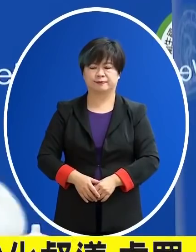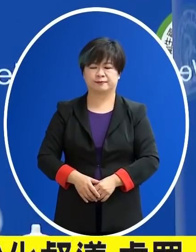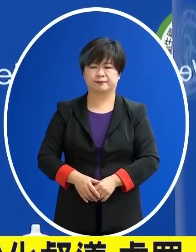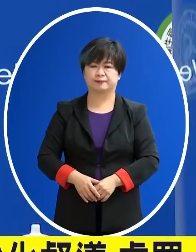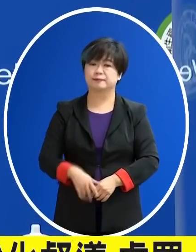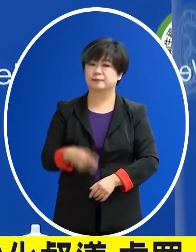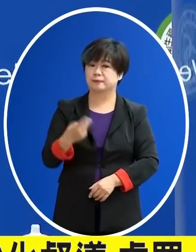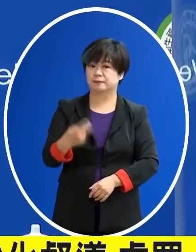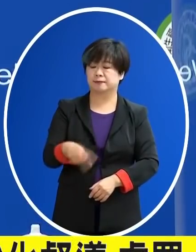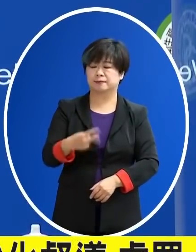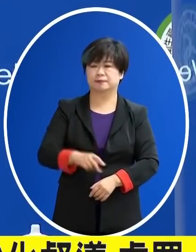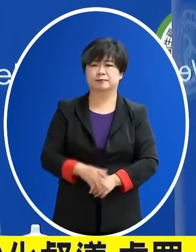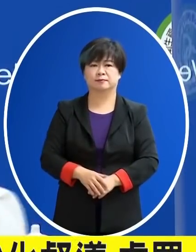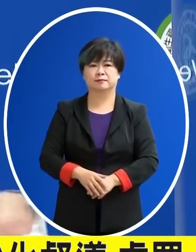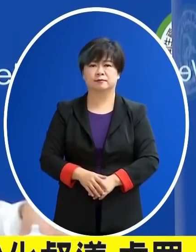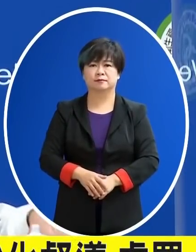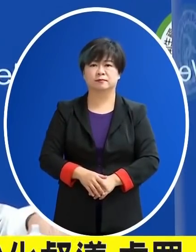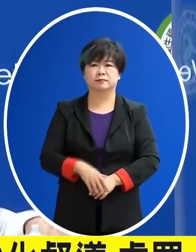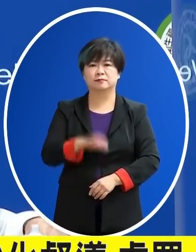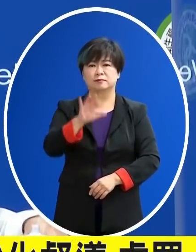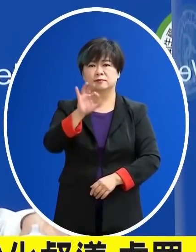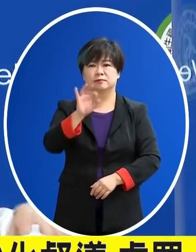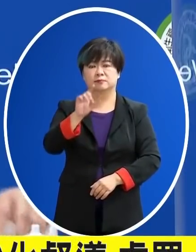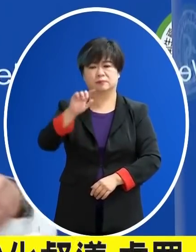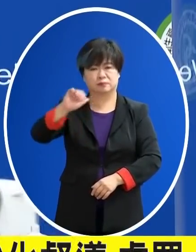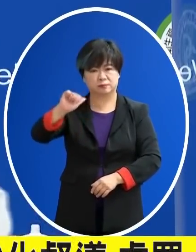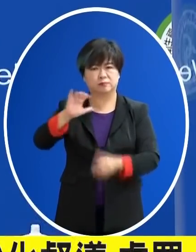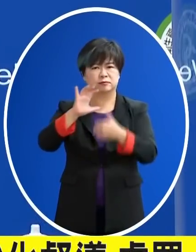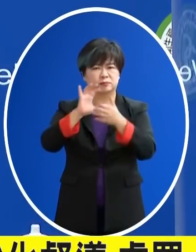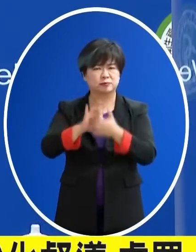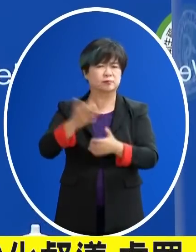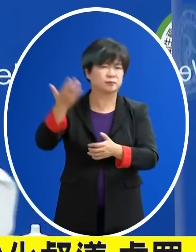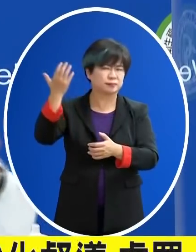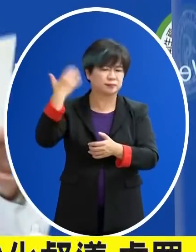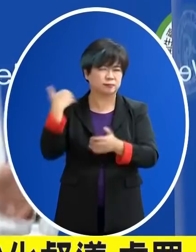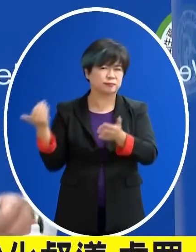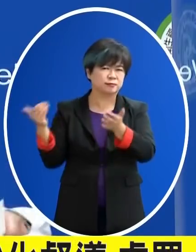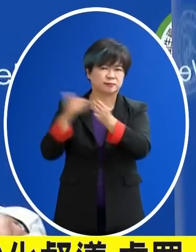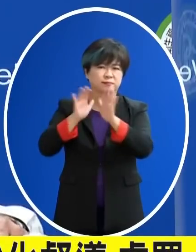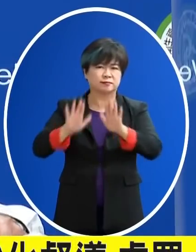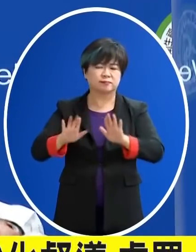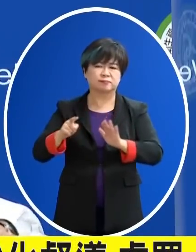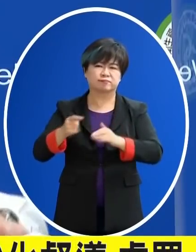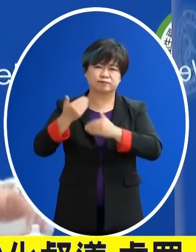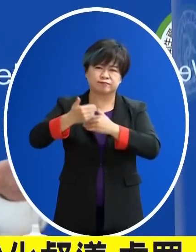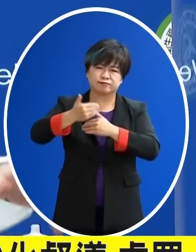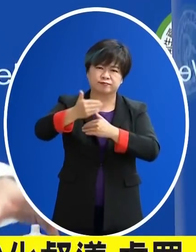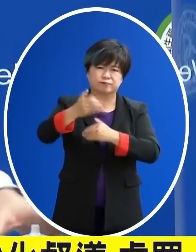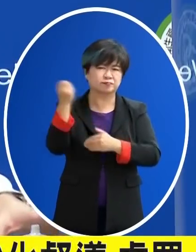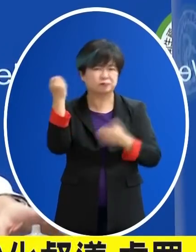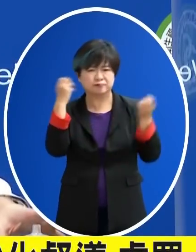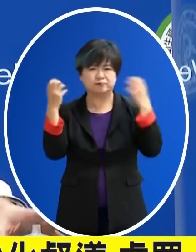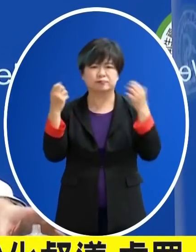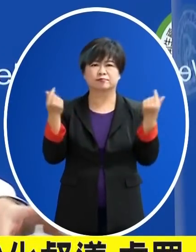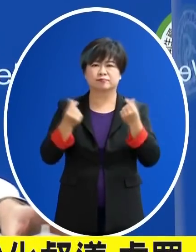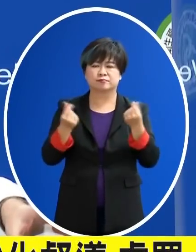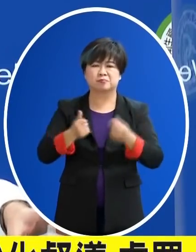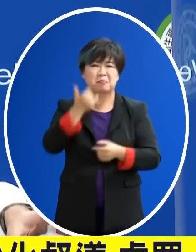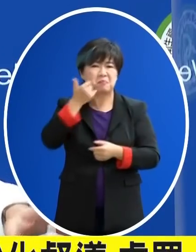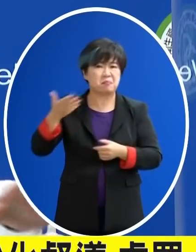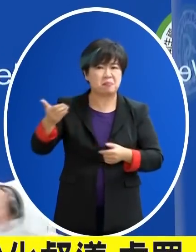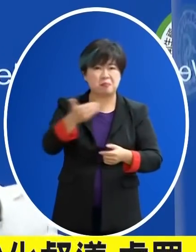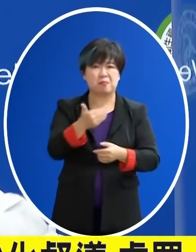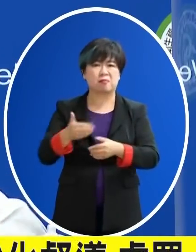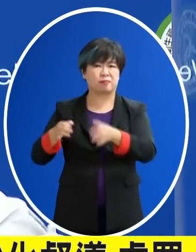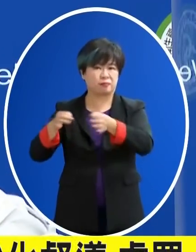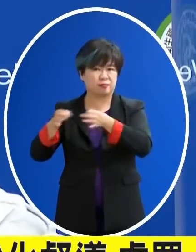然后另外我们的 FDA 因为从以前大概一直陆陆续续大家都传出一些什么海鲜市场啦，或